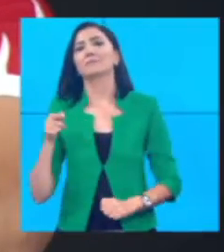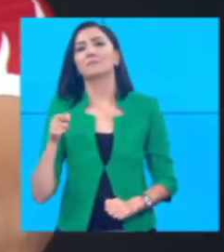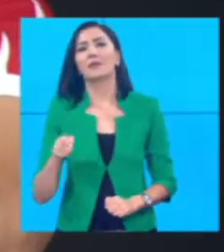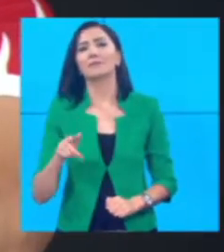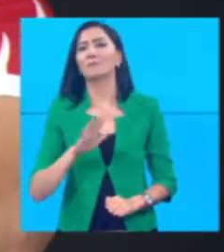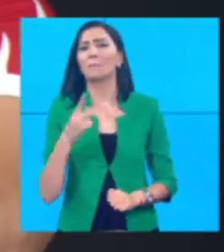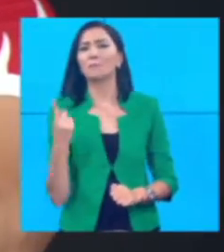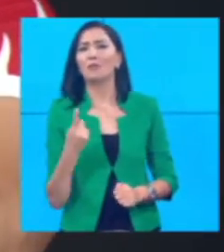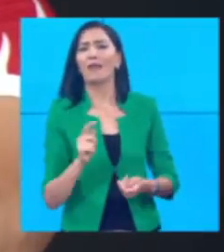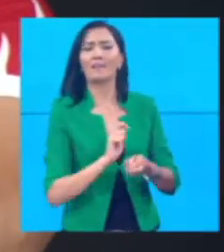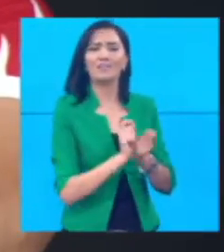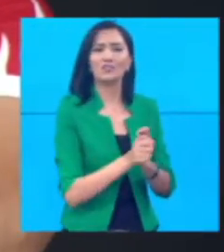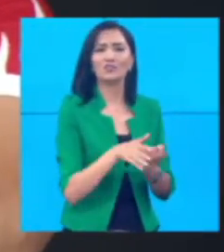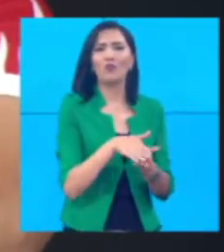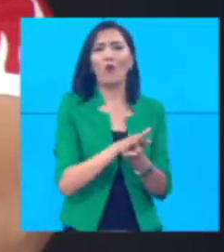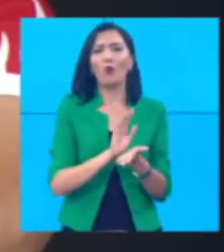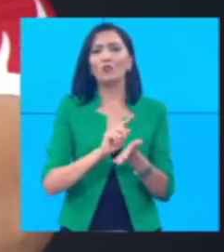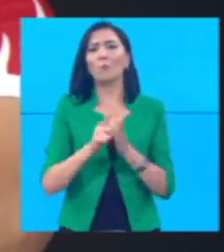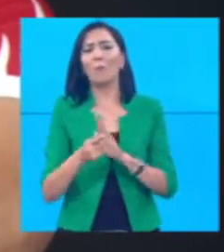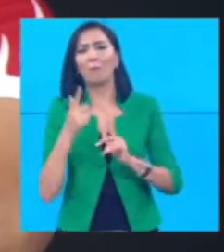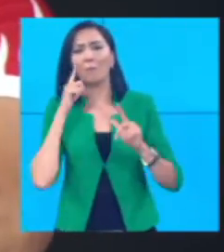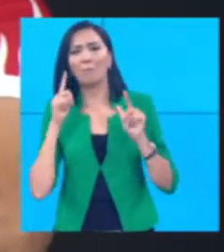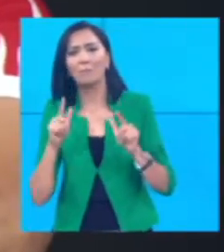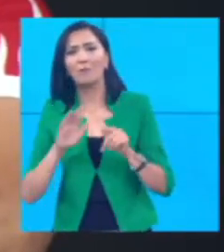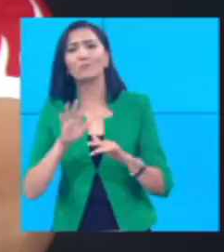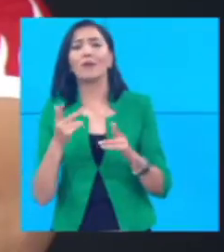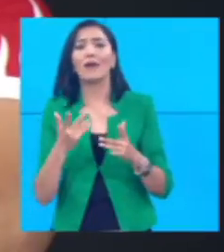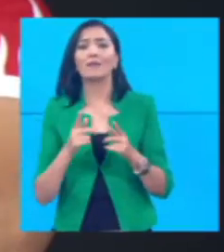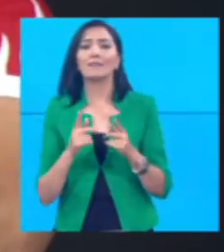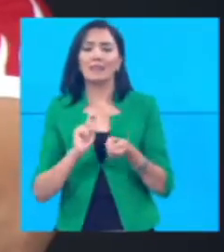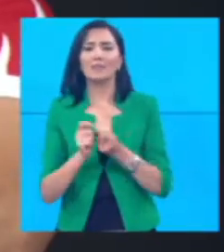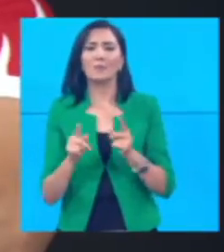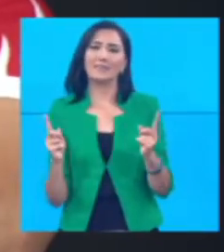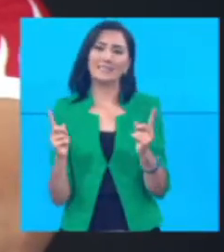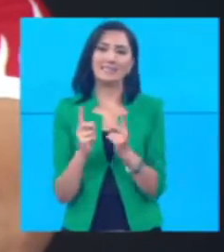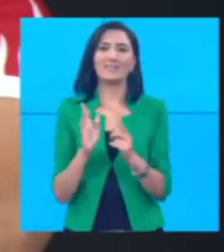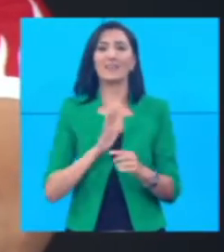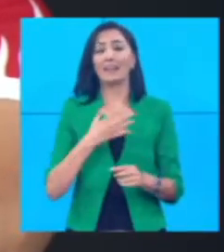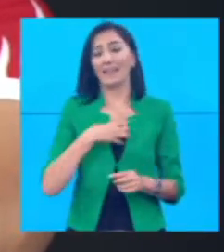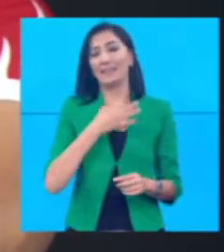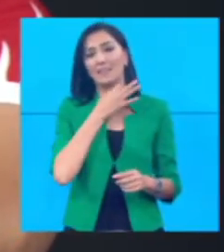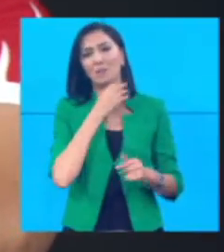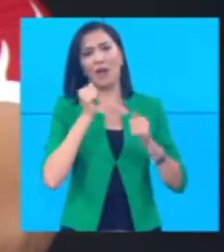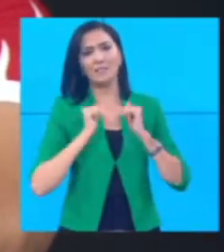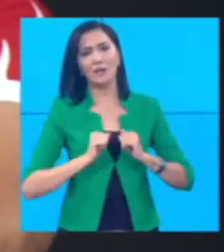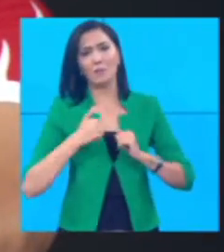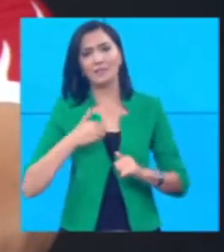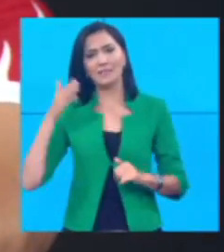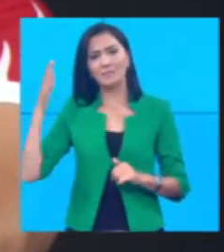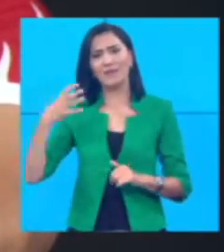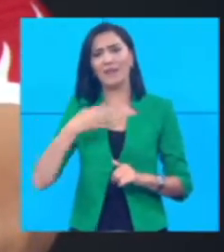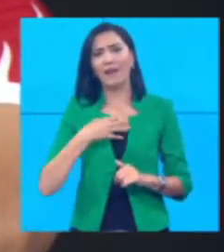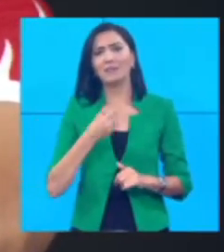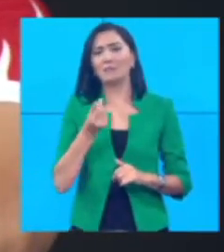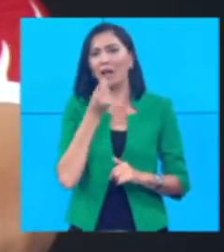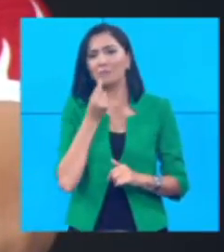işte bir şeyler değişti. Ödül yönetmeliği, ilgi, teşvik ama o zaman yine kısıtlıydı benim dönemimde. Ben kendi imkanlarımla antrenmana giderdim.